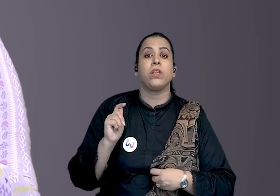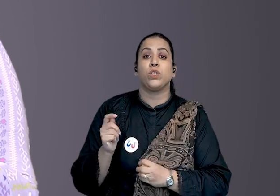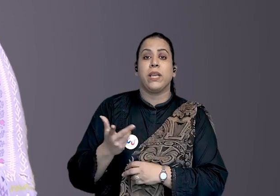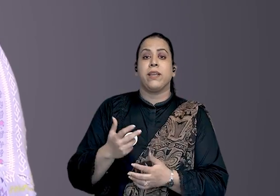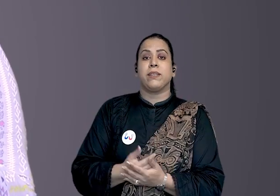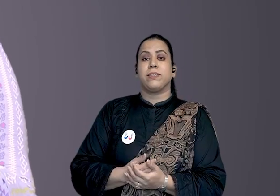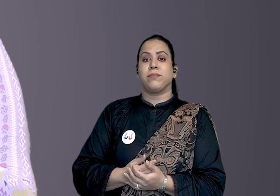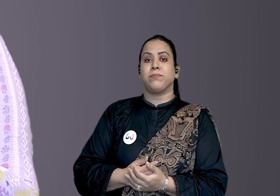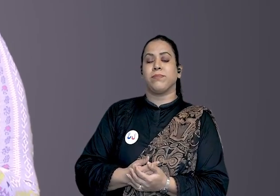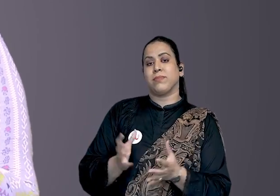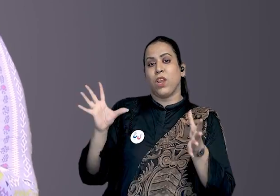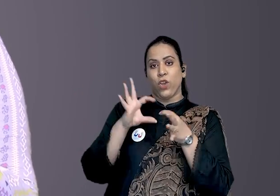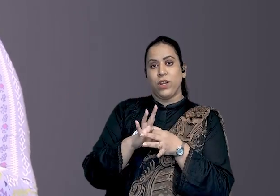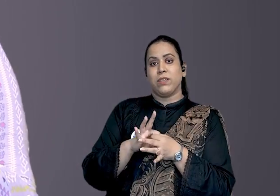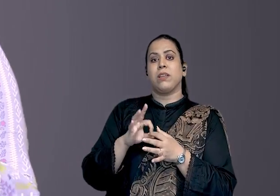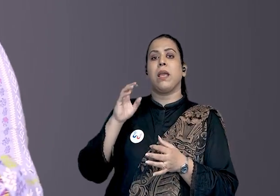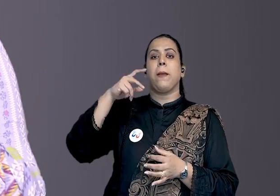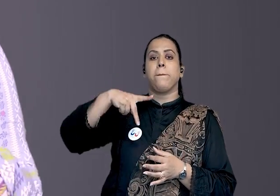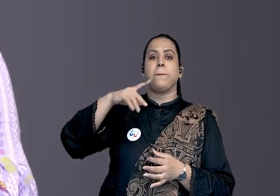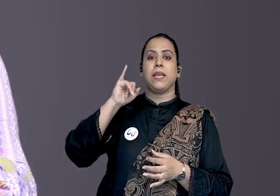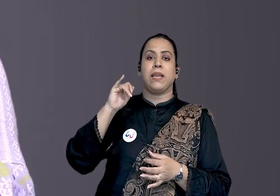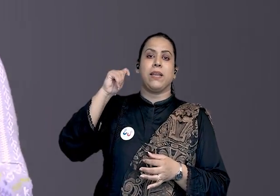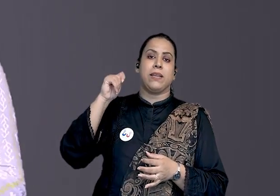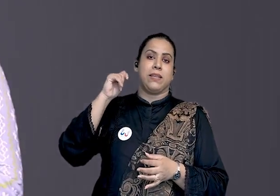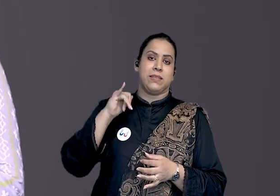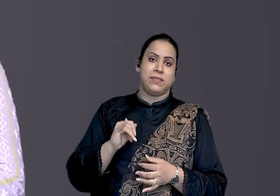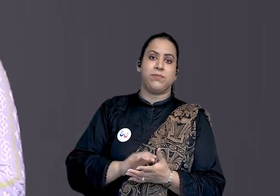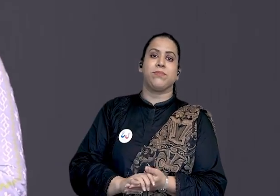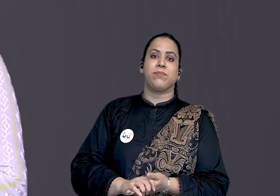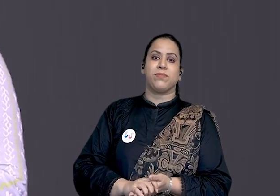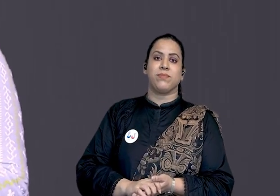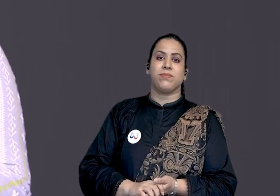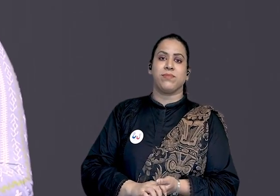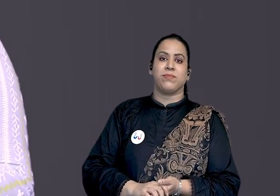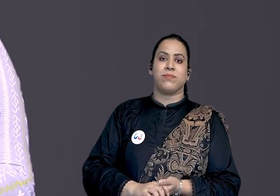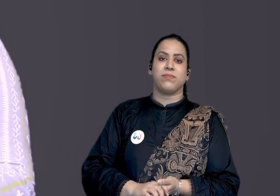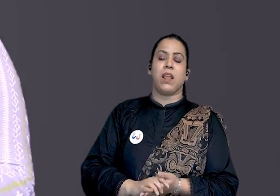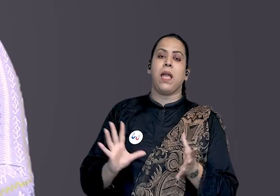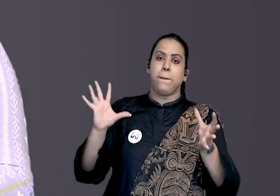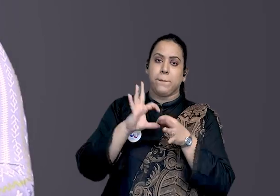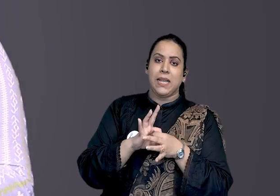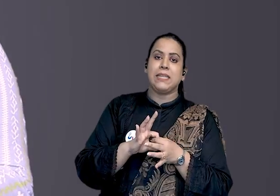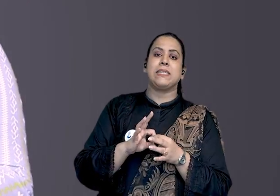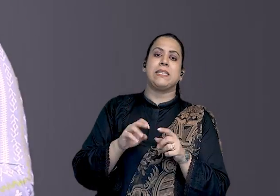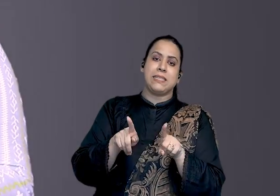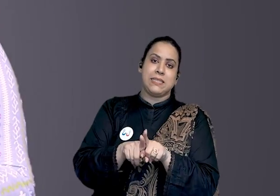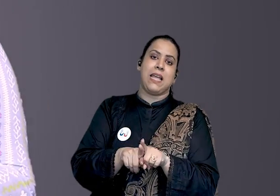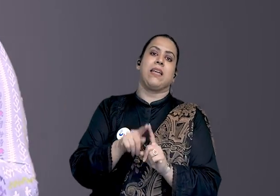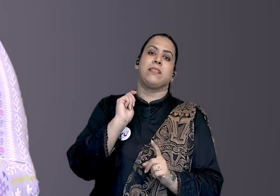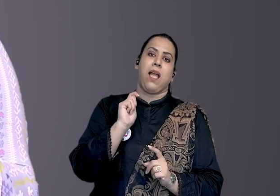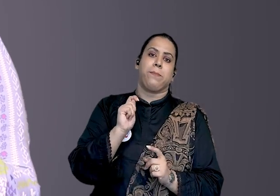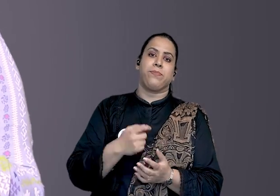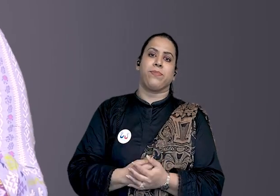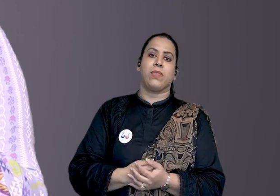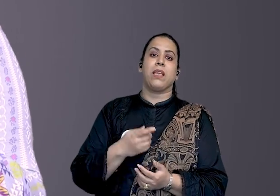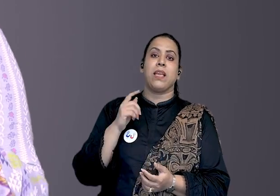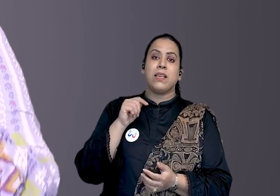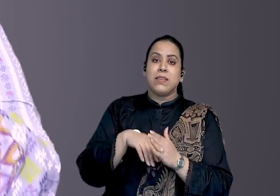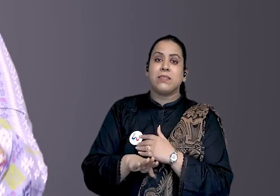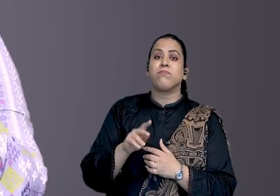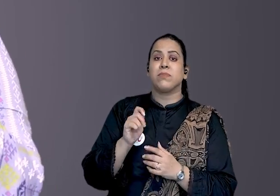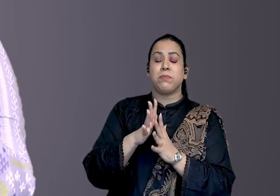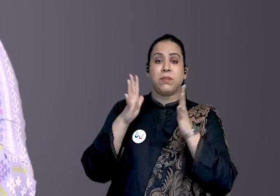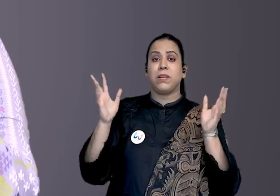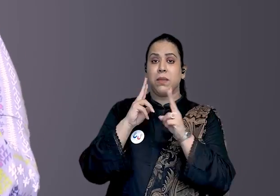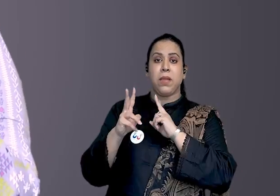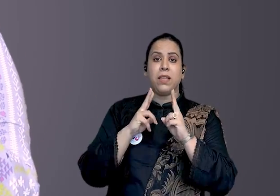PITB، پنجاب انفارمیشن ٹیکنالوجی بورڈ کے ساتھ مل کے ہم یہ کام کر رہے ہیں۔ اور اس میں جو سب سے بڑی بات یہ تھی وہ یہ کہ